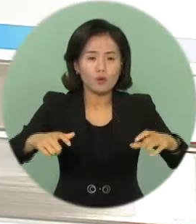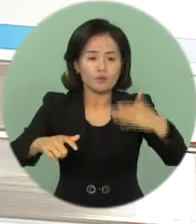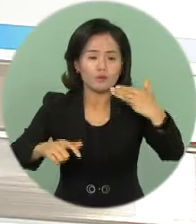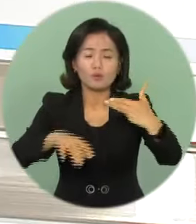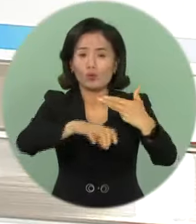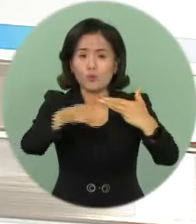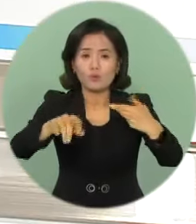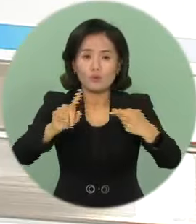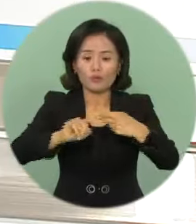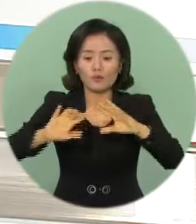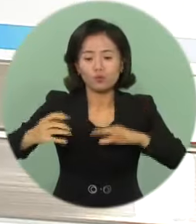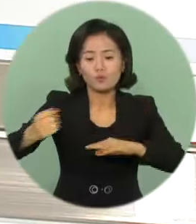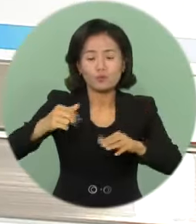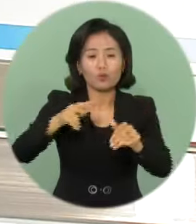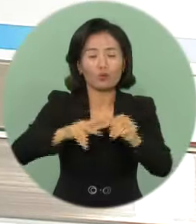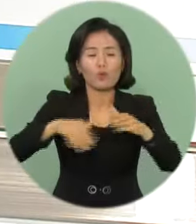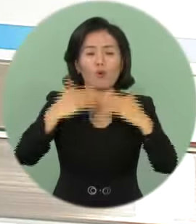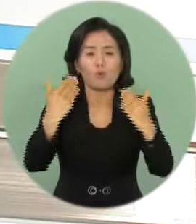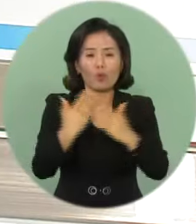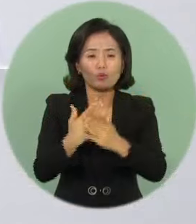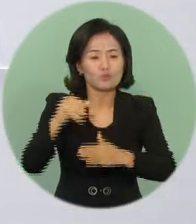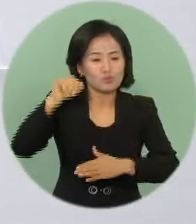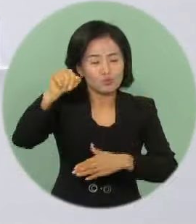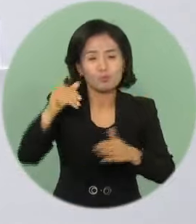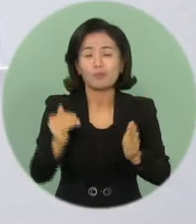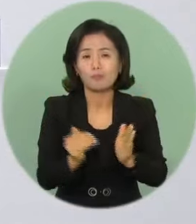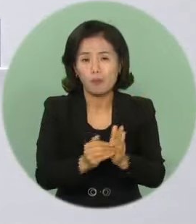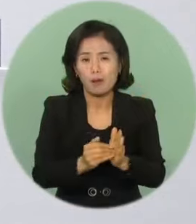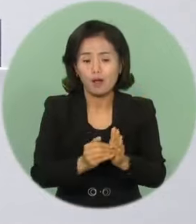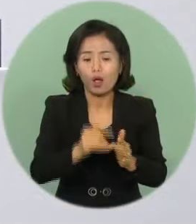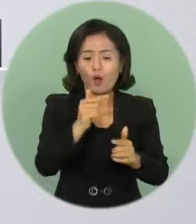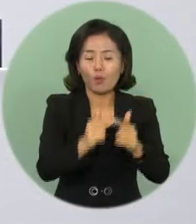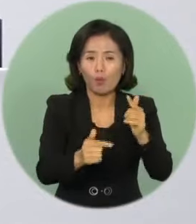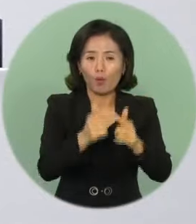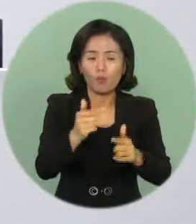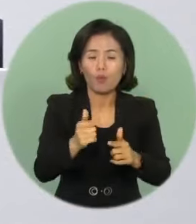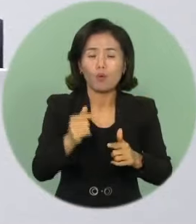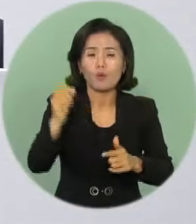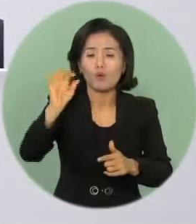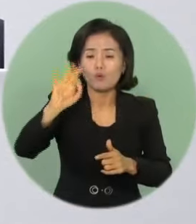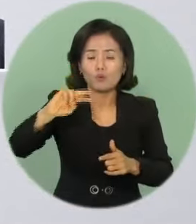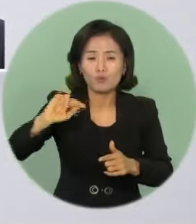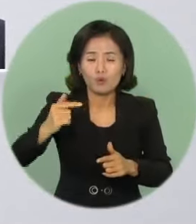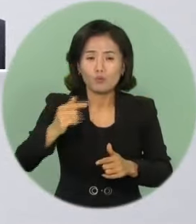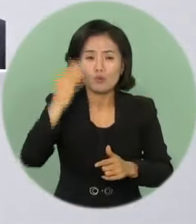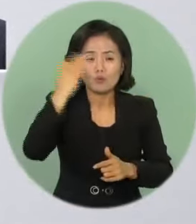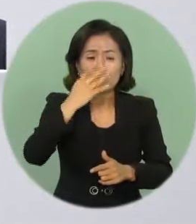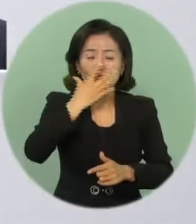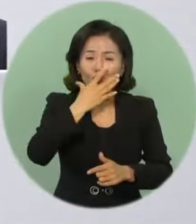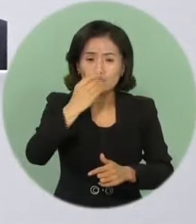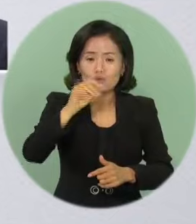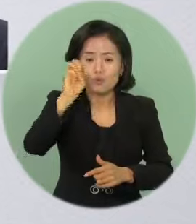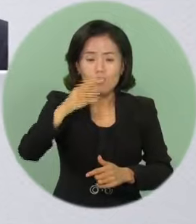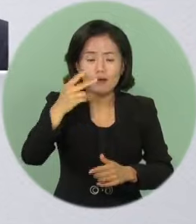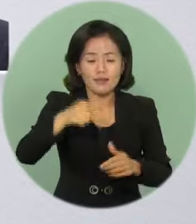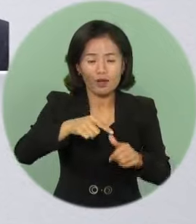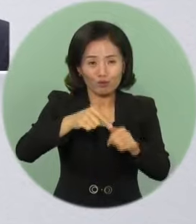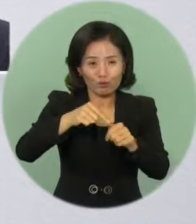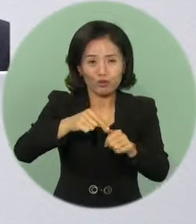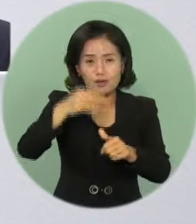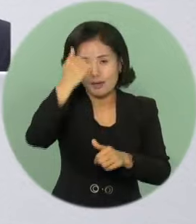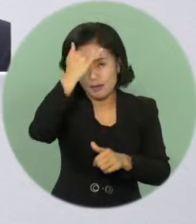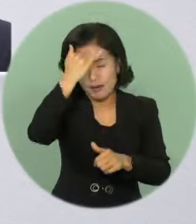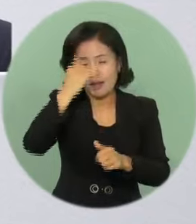곳에서 국민 후보가 총에 섰습니다 목포 박종수 순천광양 곡성 구갑